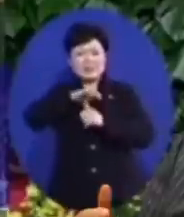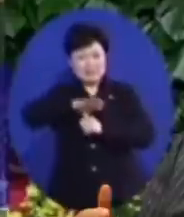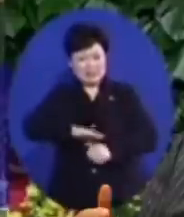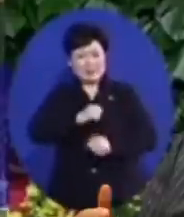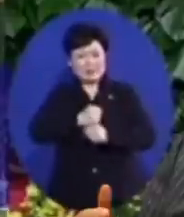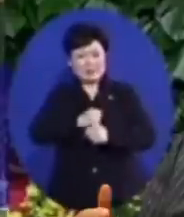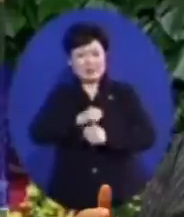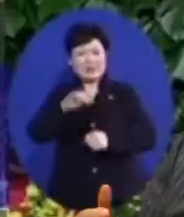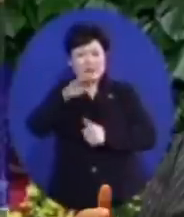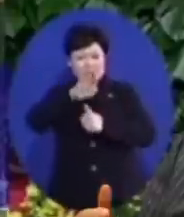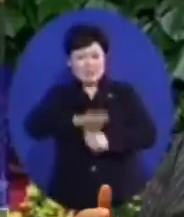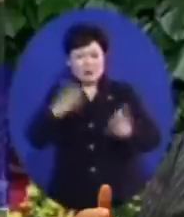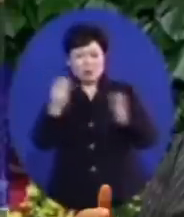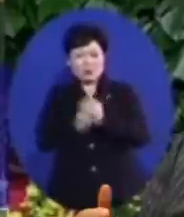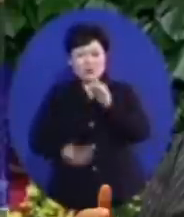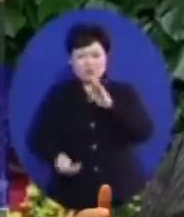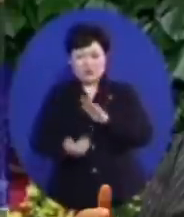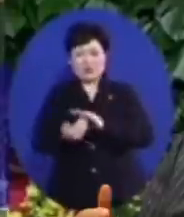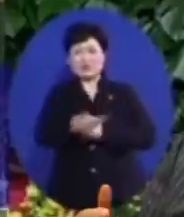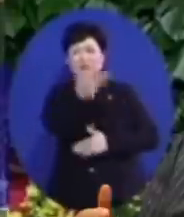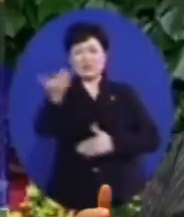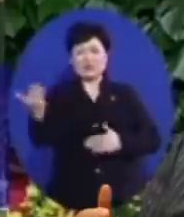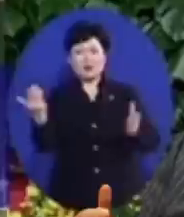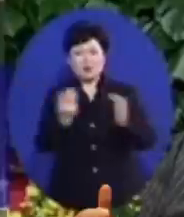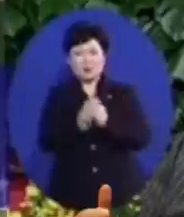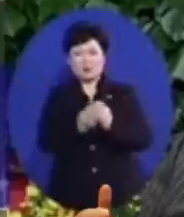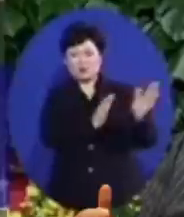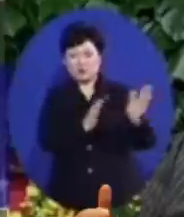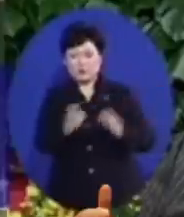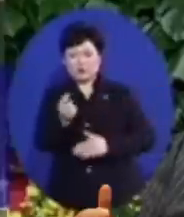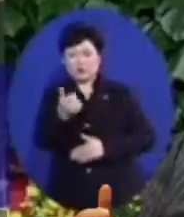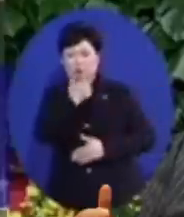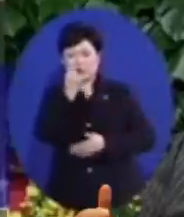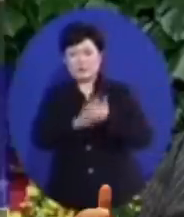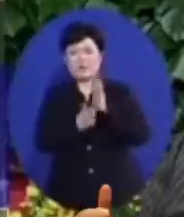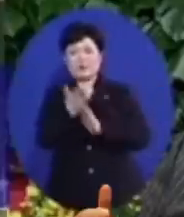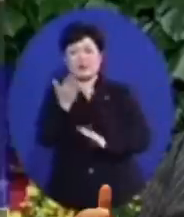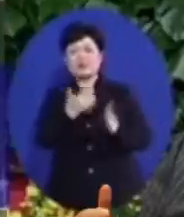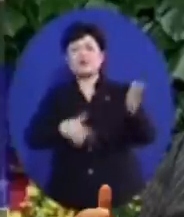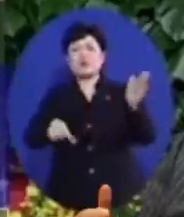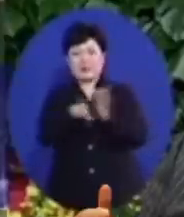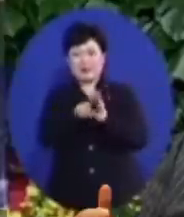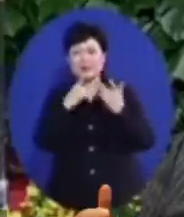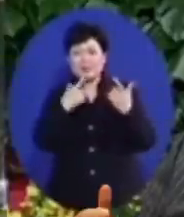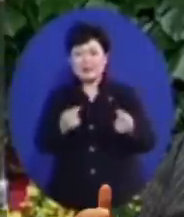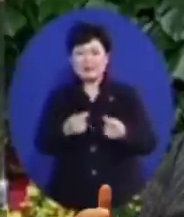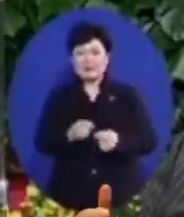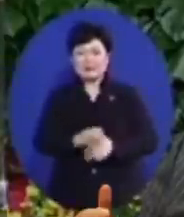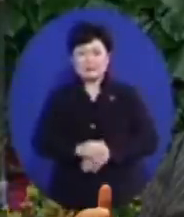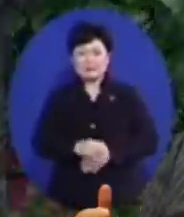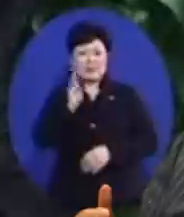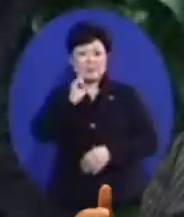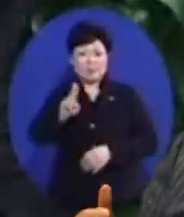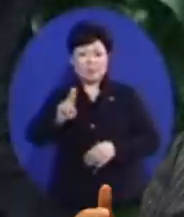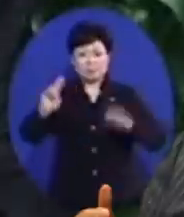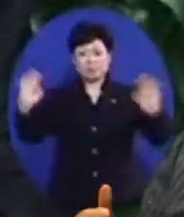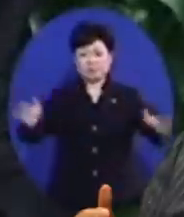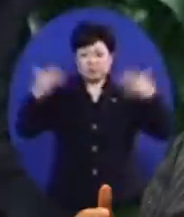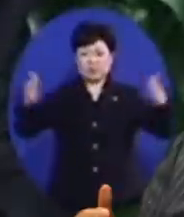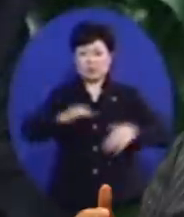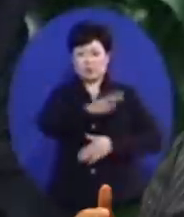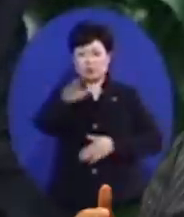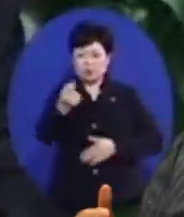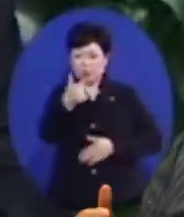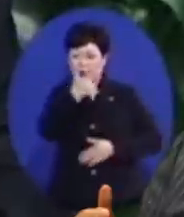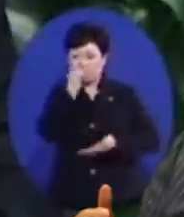인내를 온전히 이루라. 이는 너희로 온전하고 구비하여 조금도 부족함이 없게 하리라. 폭풍우가 우리를 부정함이 없는 인격자로